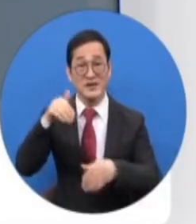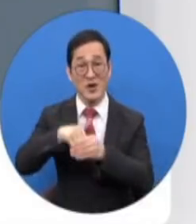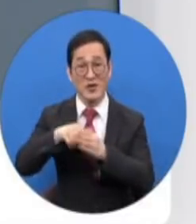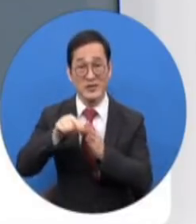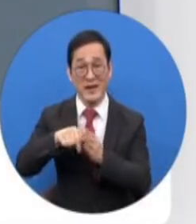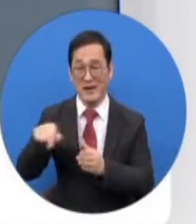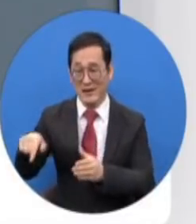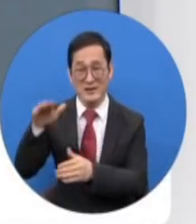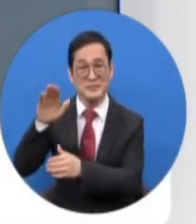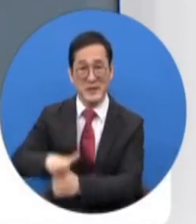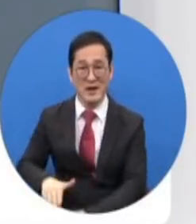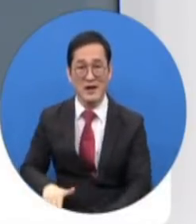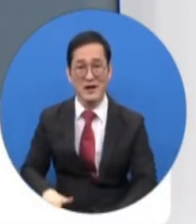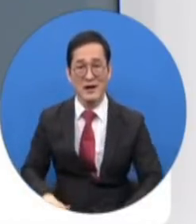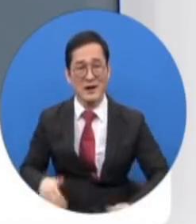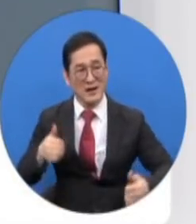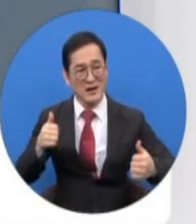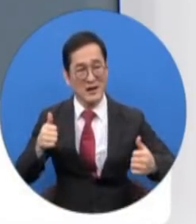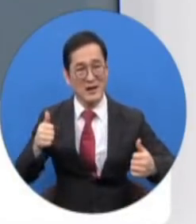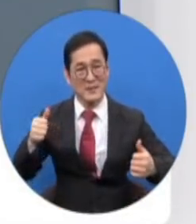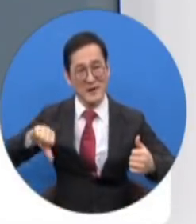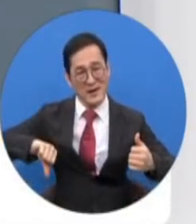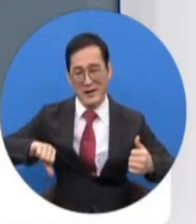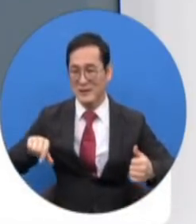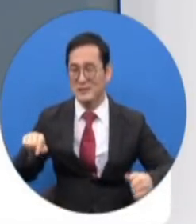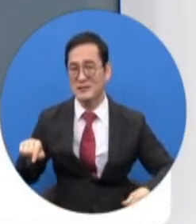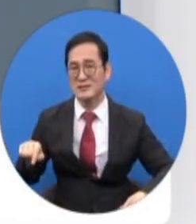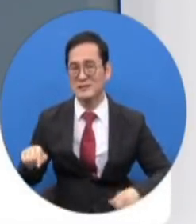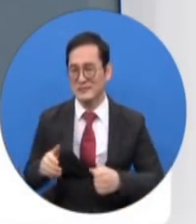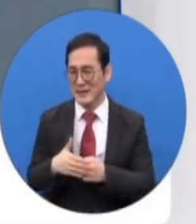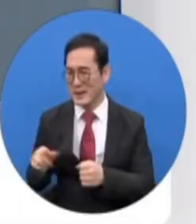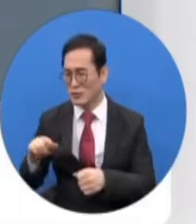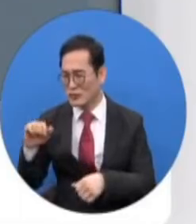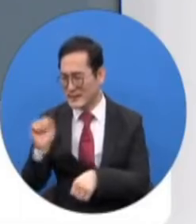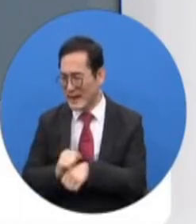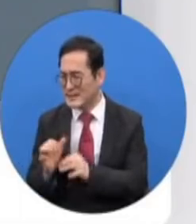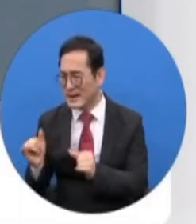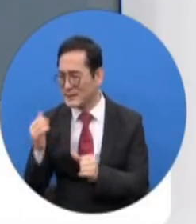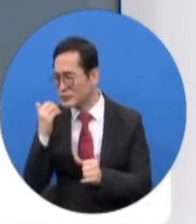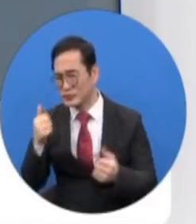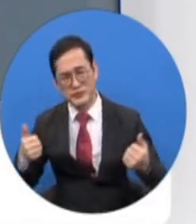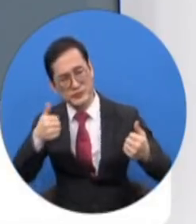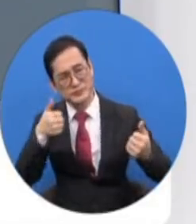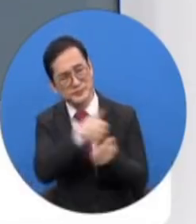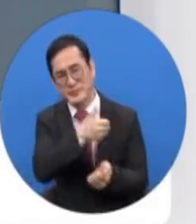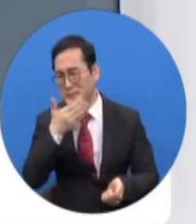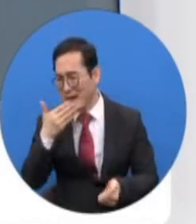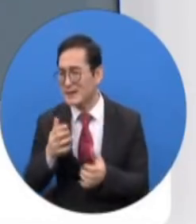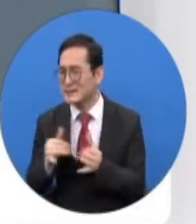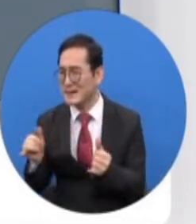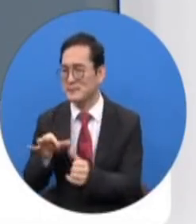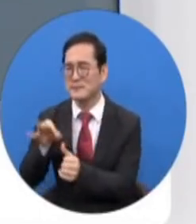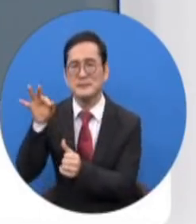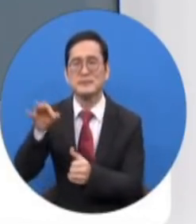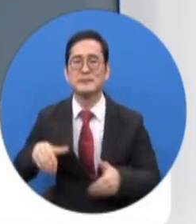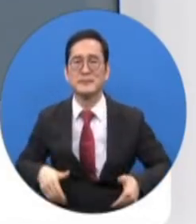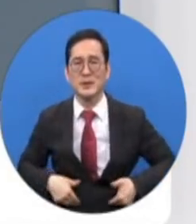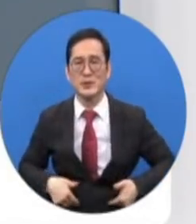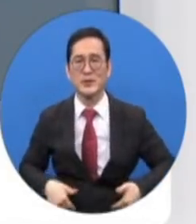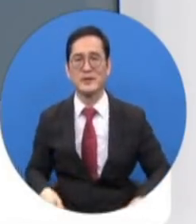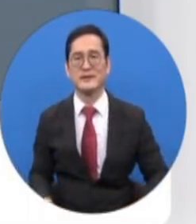당 지도부의 의견 수렴을 좀 봐야 될 것 같아요. 저는 누가 됐든 간에 저기 뭐 좋은 후보가